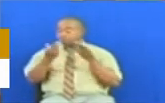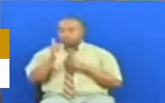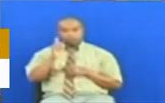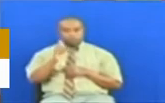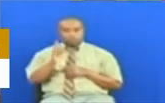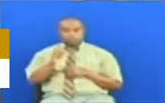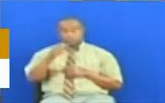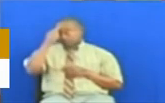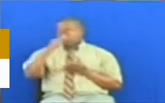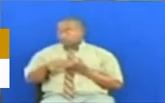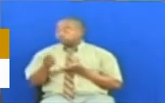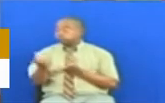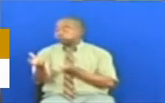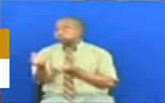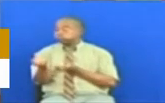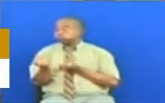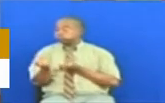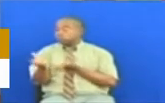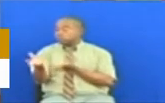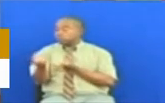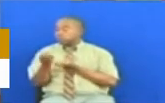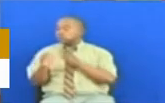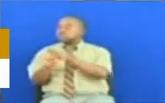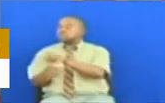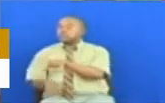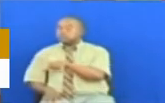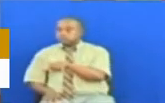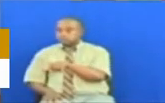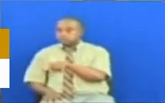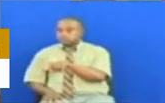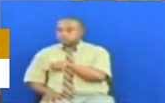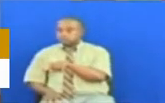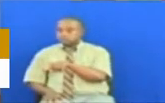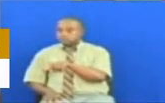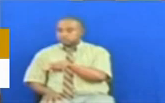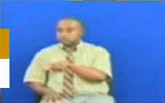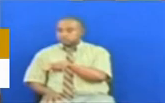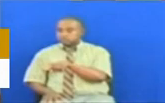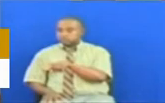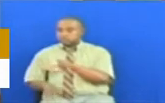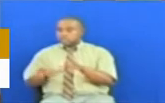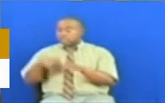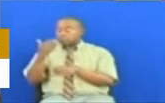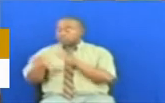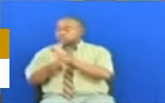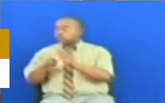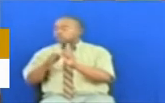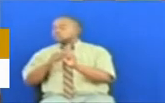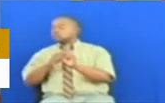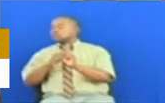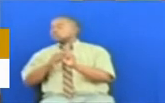kufanya attractions ya zile samaki zinazofanya schooling. Badala ya kupita labda